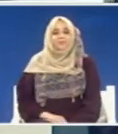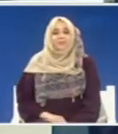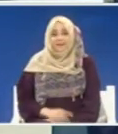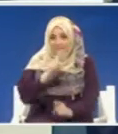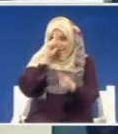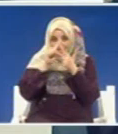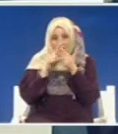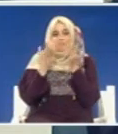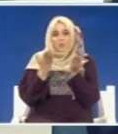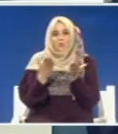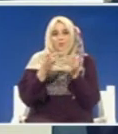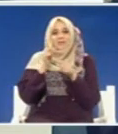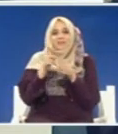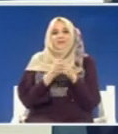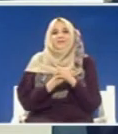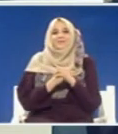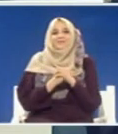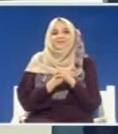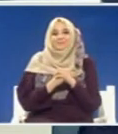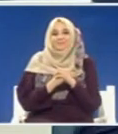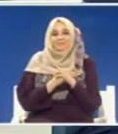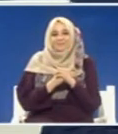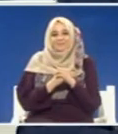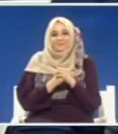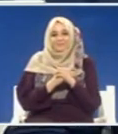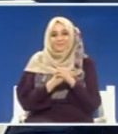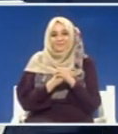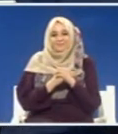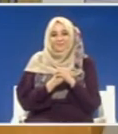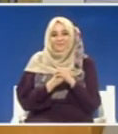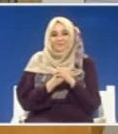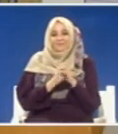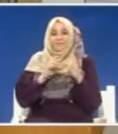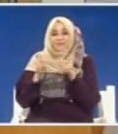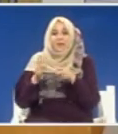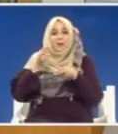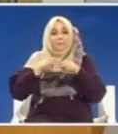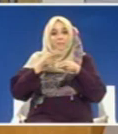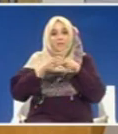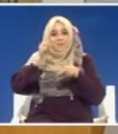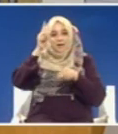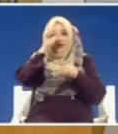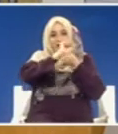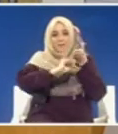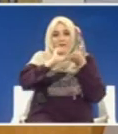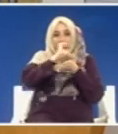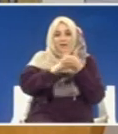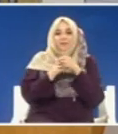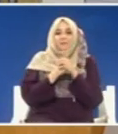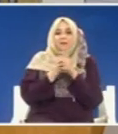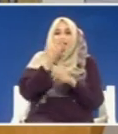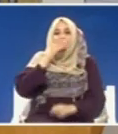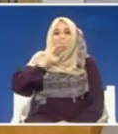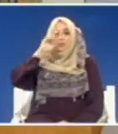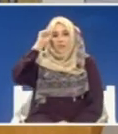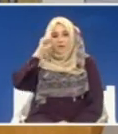الله نتحدث هذه الأمسية شيخ. بسم الله الرحمن الرحيم، الحمد لله تعالى،